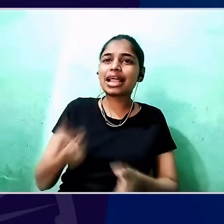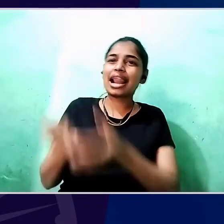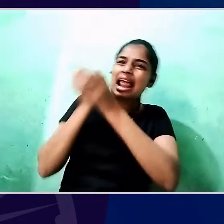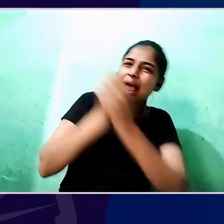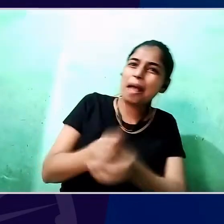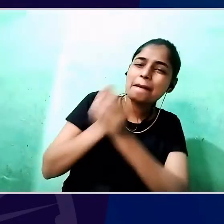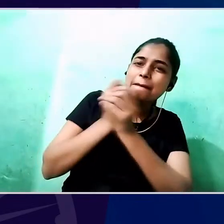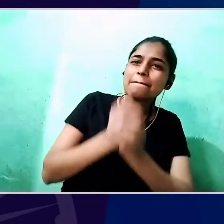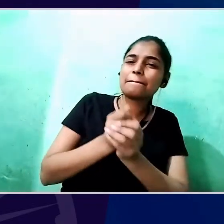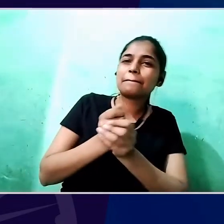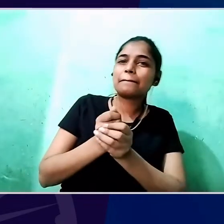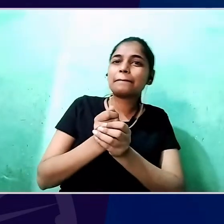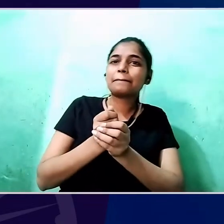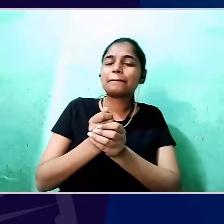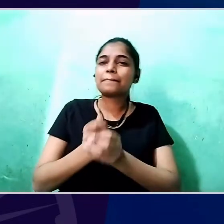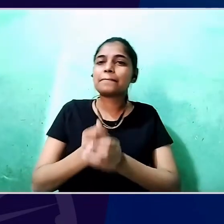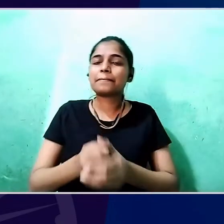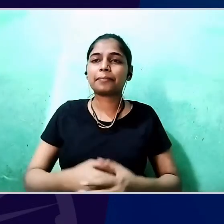be?